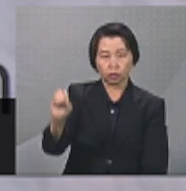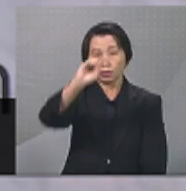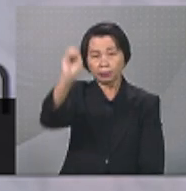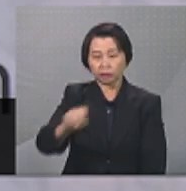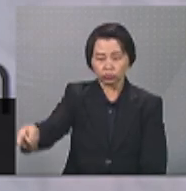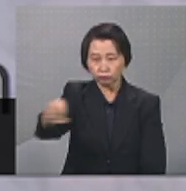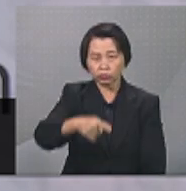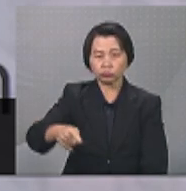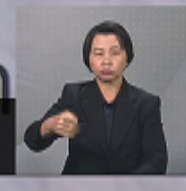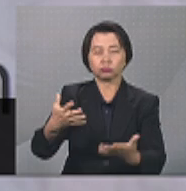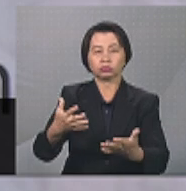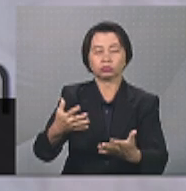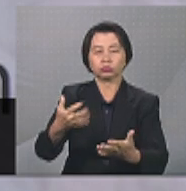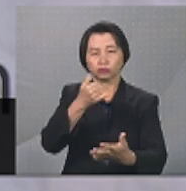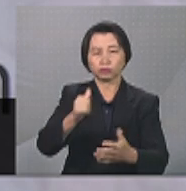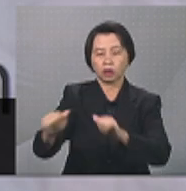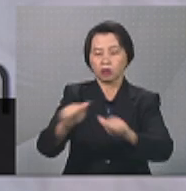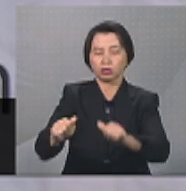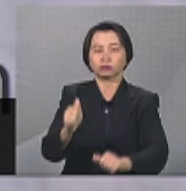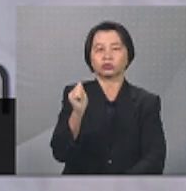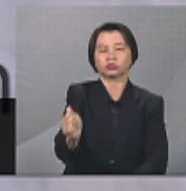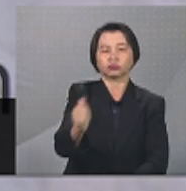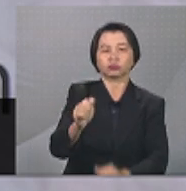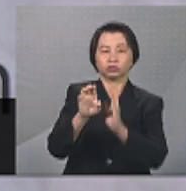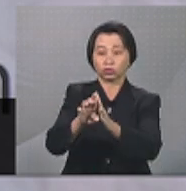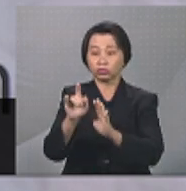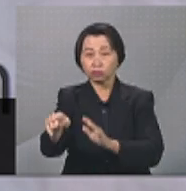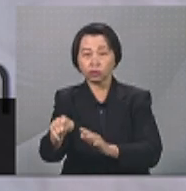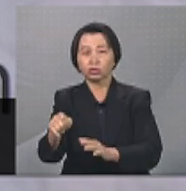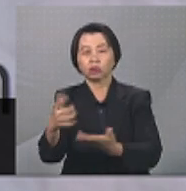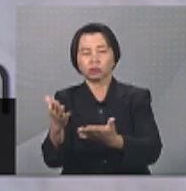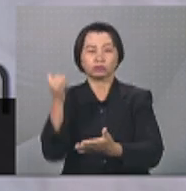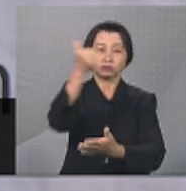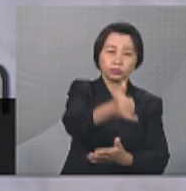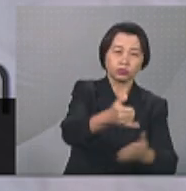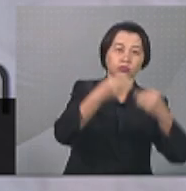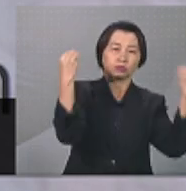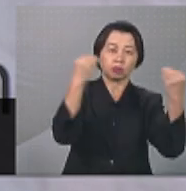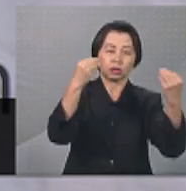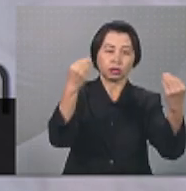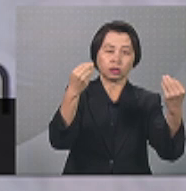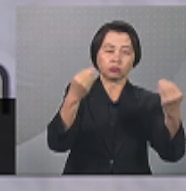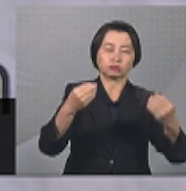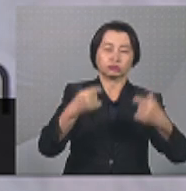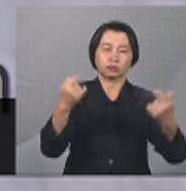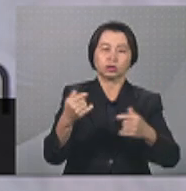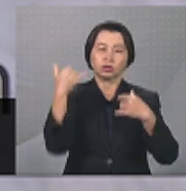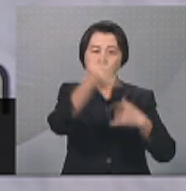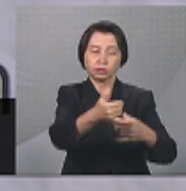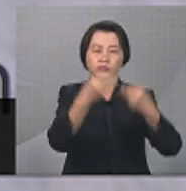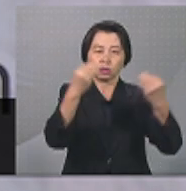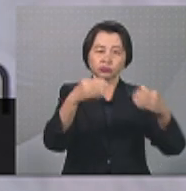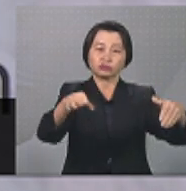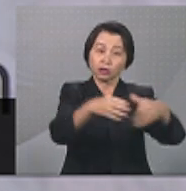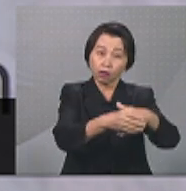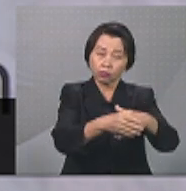berpunca daripada aktiviti persendirian, misalnya menghadiri majlis kerayaan, majlis perkahwinan,